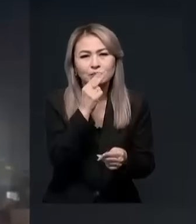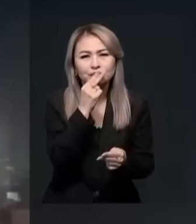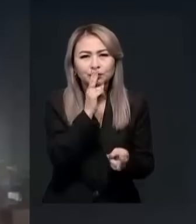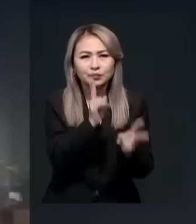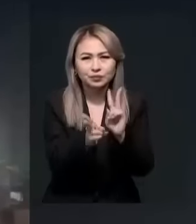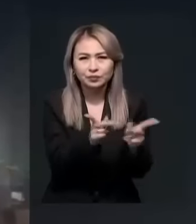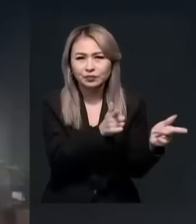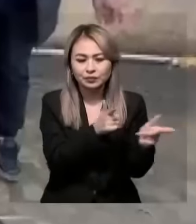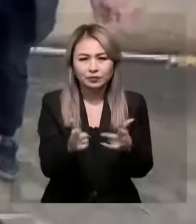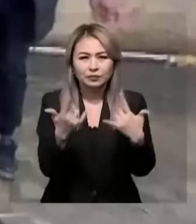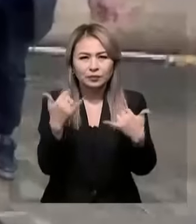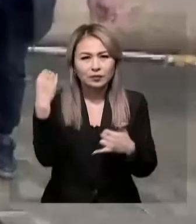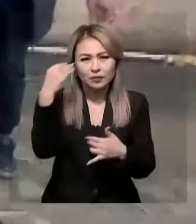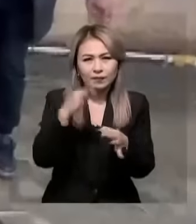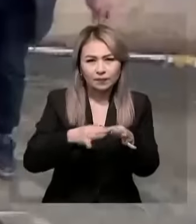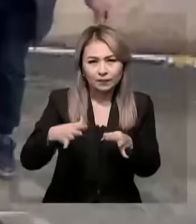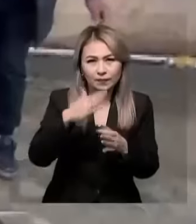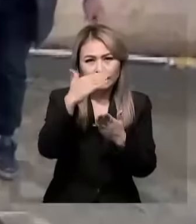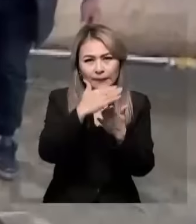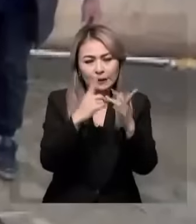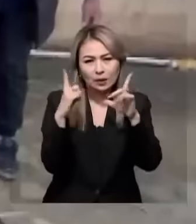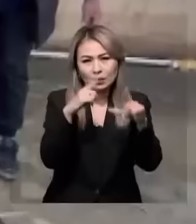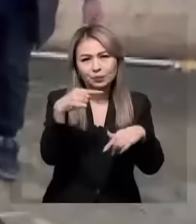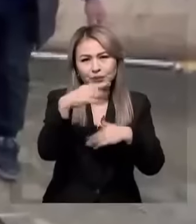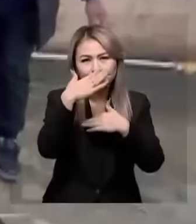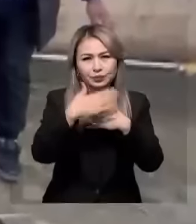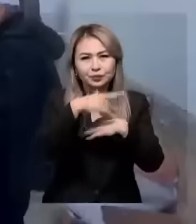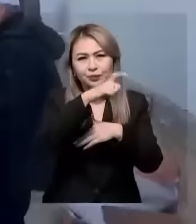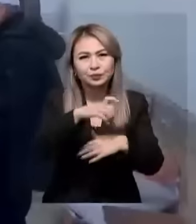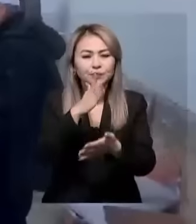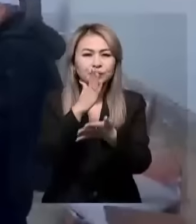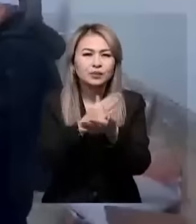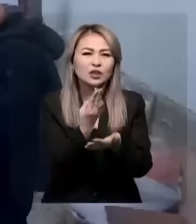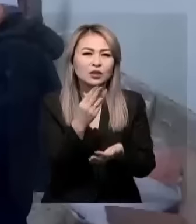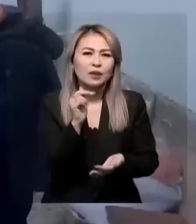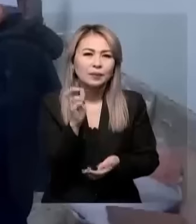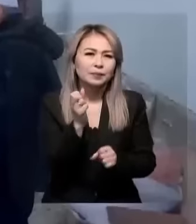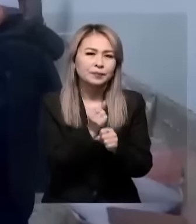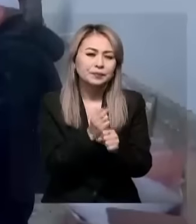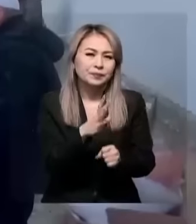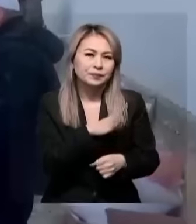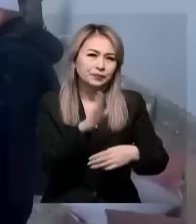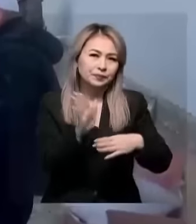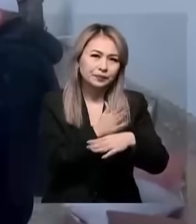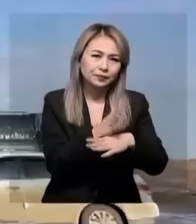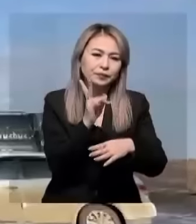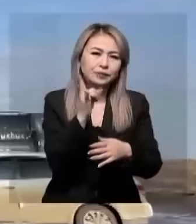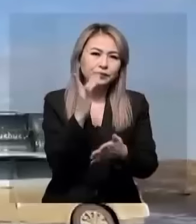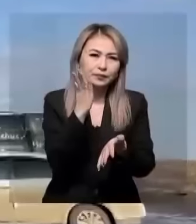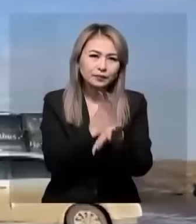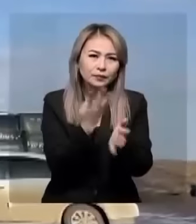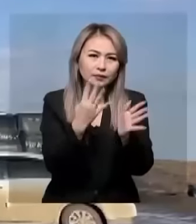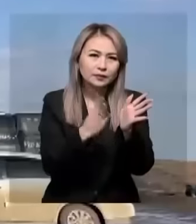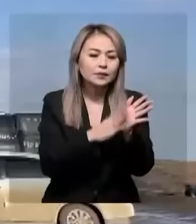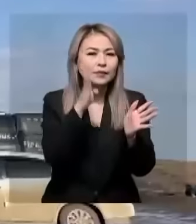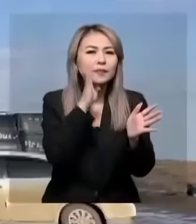тамақ әзірленіп таратылған. Қазір Ақтөбе облысына бағытталған 1000-ға жуық жолаушы бар. Ауданда арнайы штаб құрылған. Бұдан бөлек баласы бар